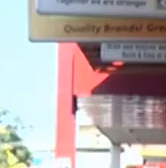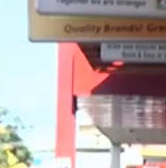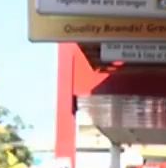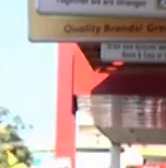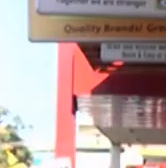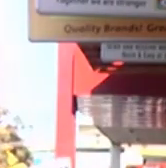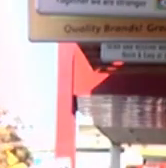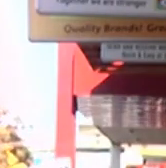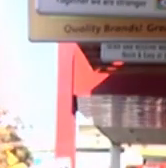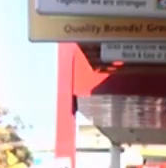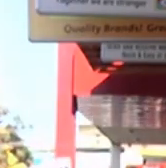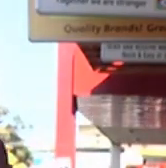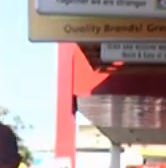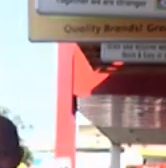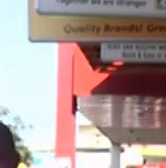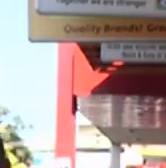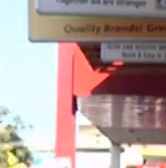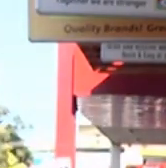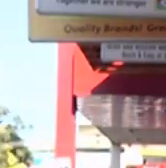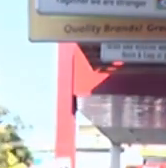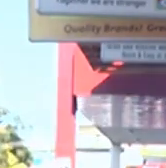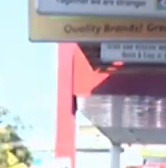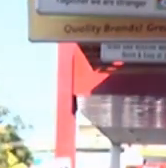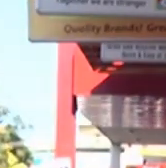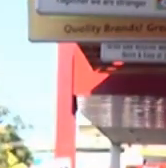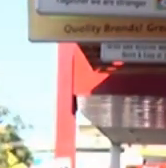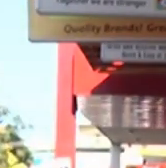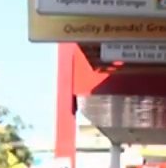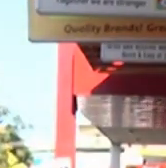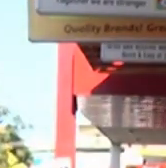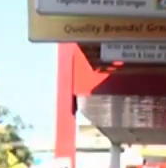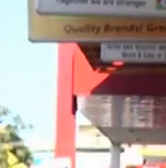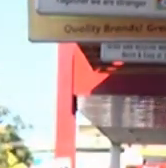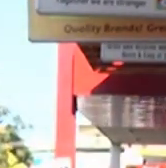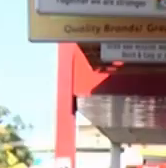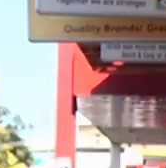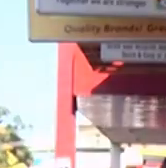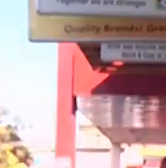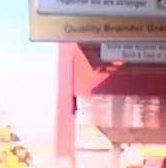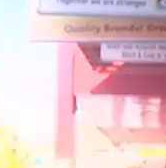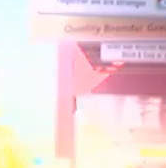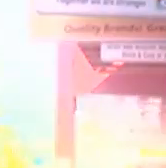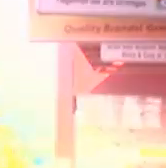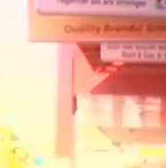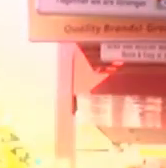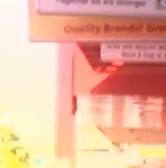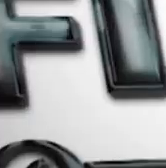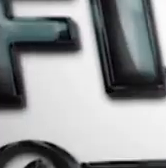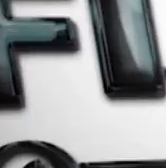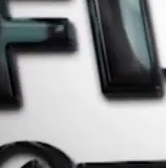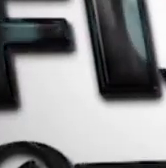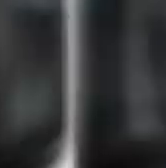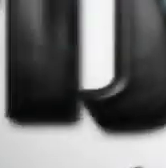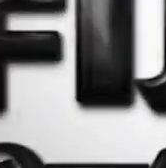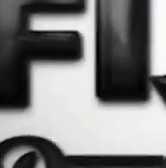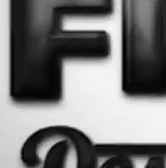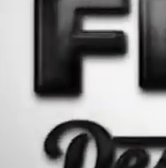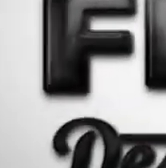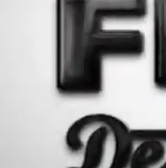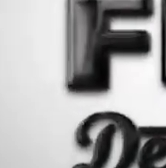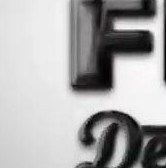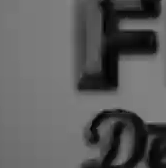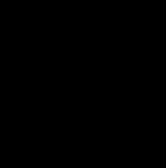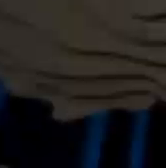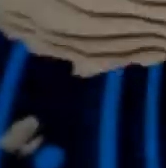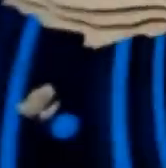मैं तो दिल्ली में रहता हूँ और रेडियो फीजी रोज सुनता हूँ. रेडियो फीजी 2